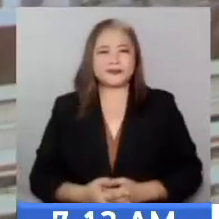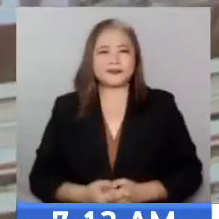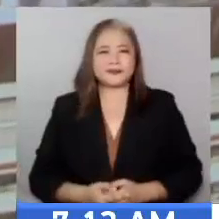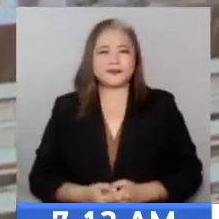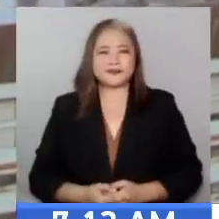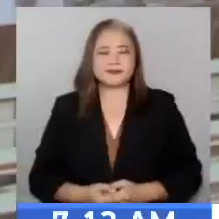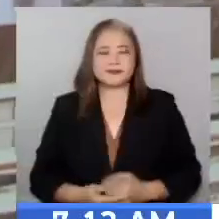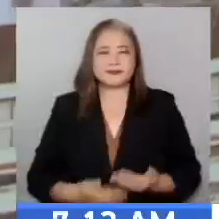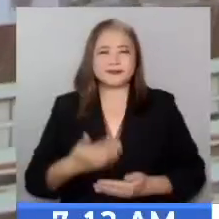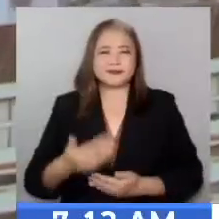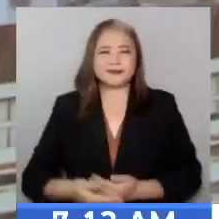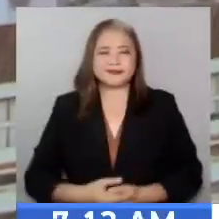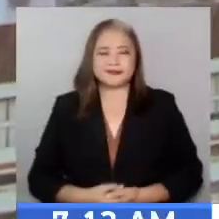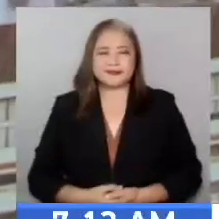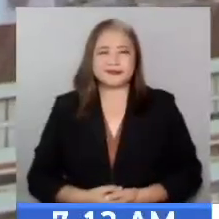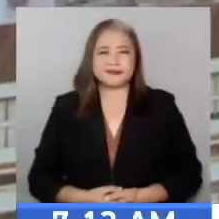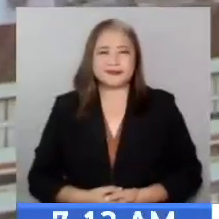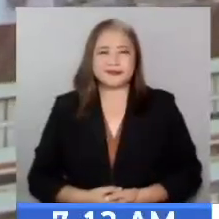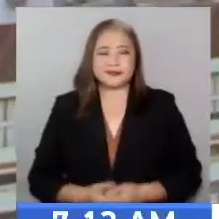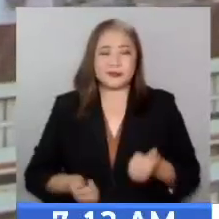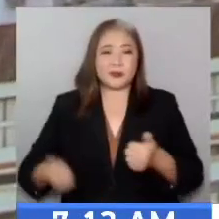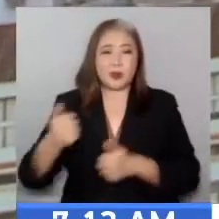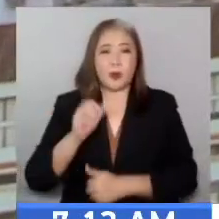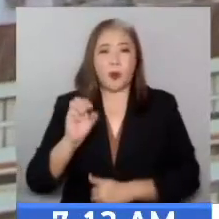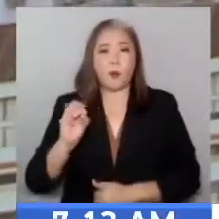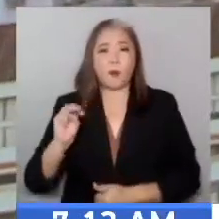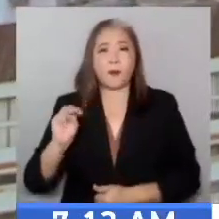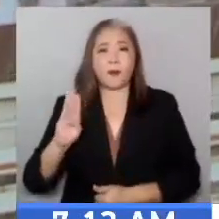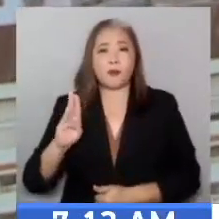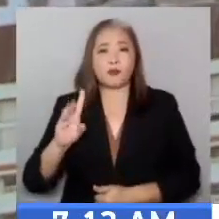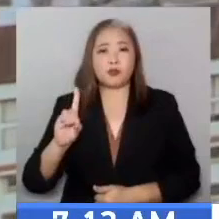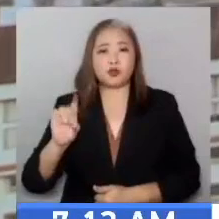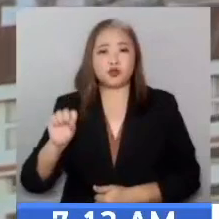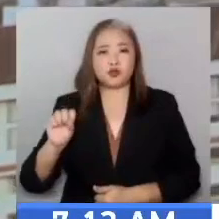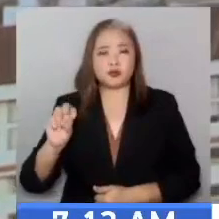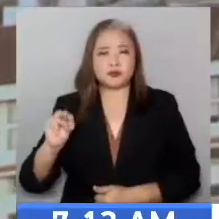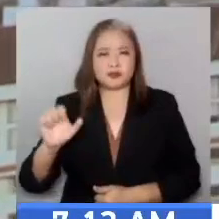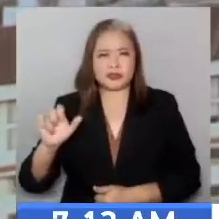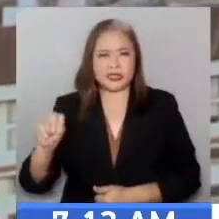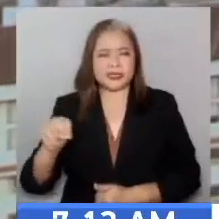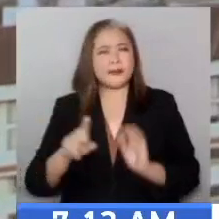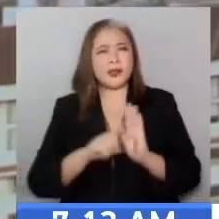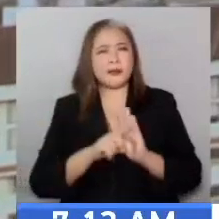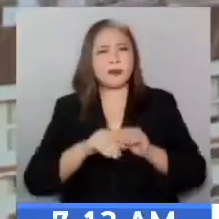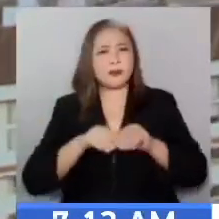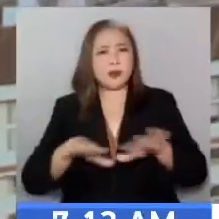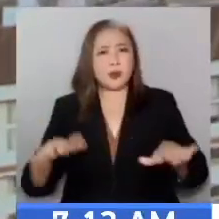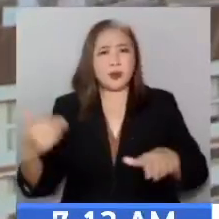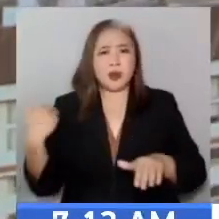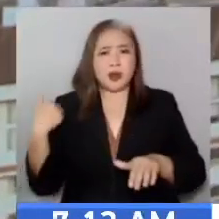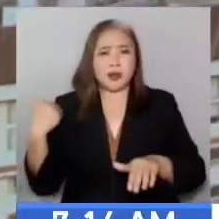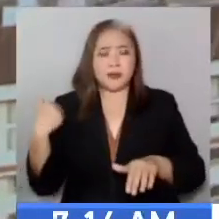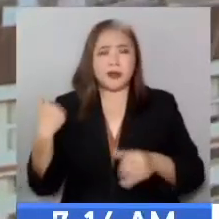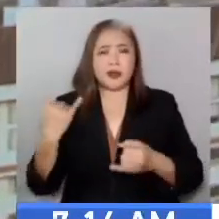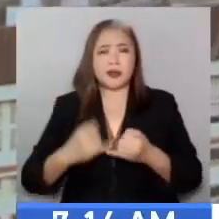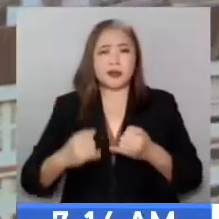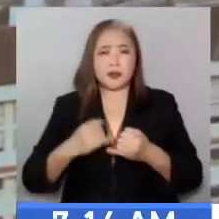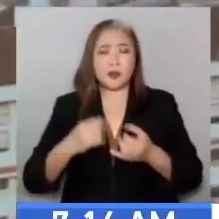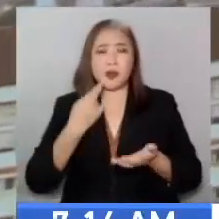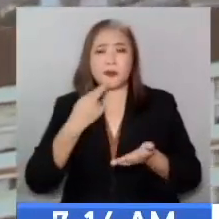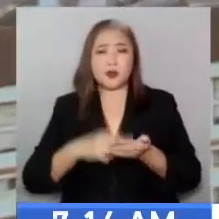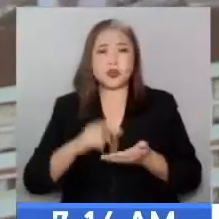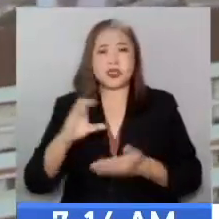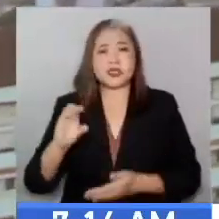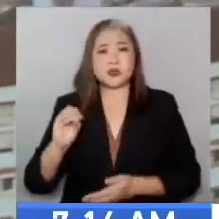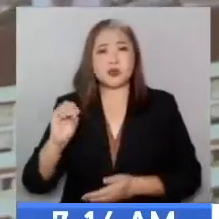hiniling ni ombudsman Samuel Martirez na ipagbawal ang pagsasa publiko ng hindi pa pinal na annual report ng Commission on audit sa mga ahensya